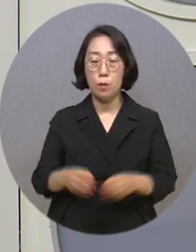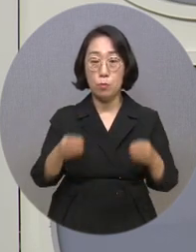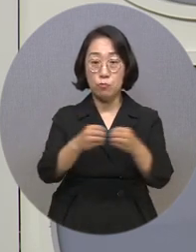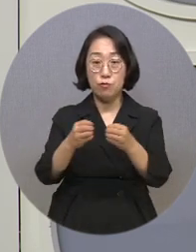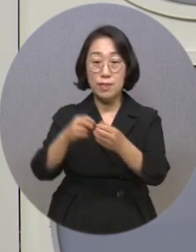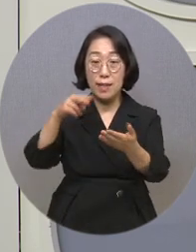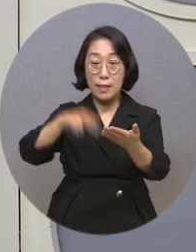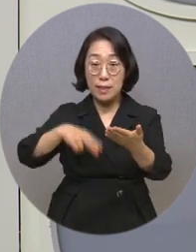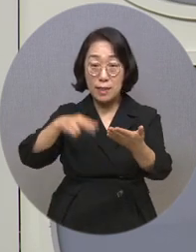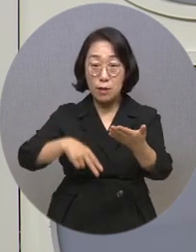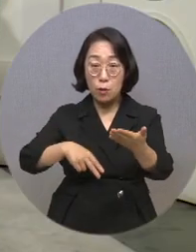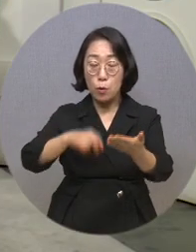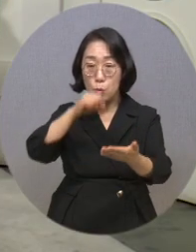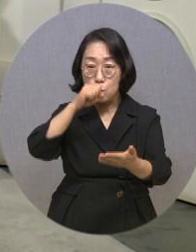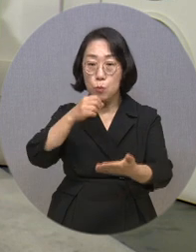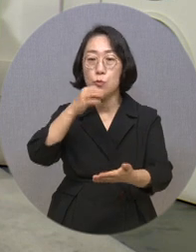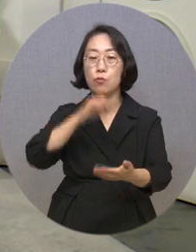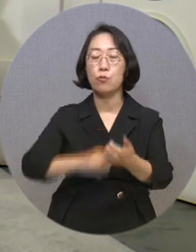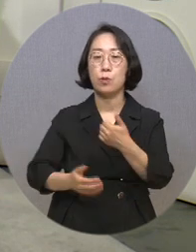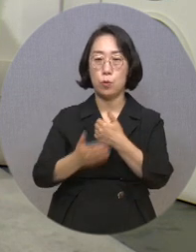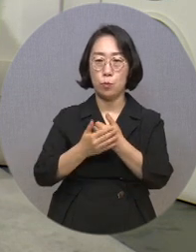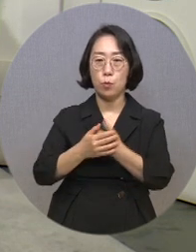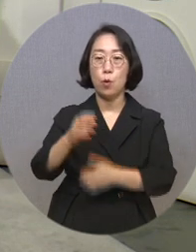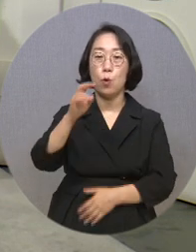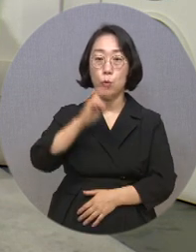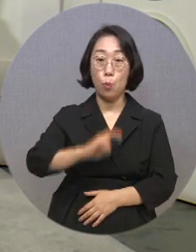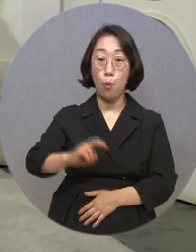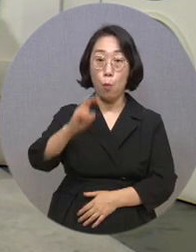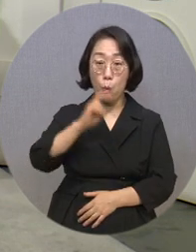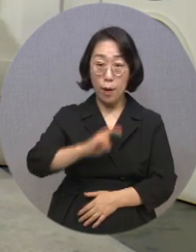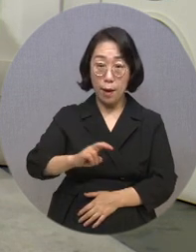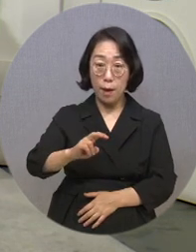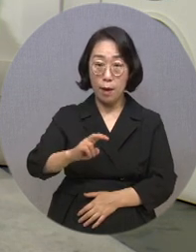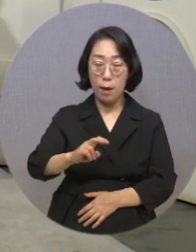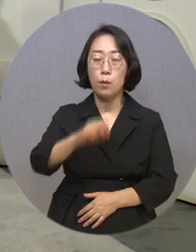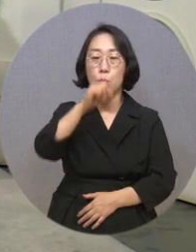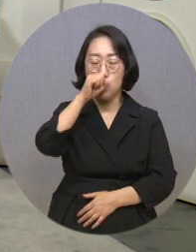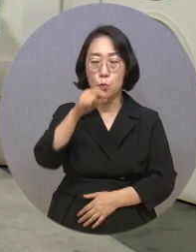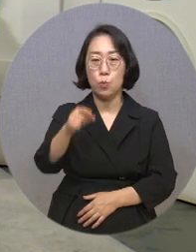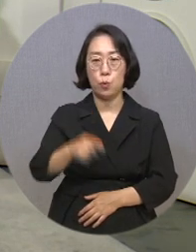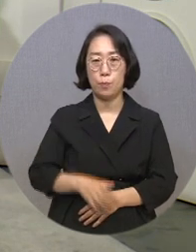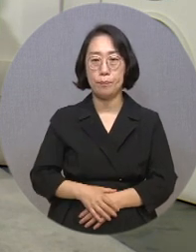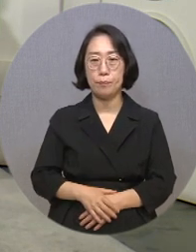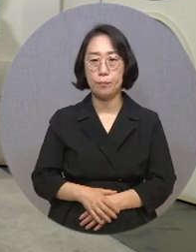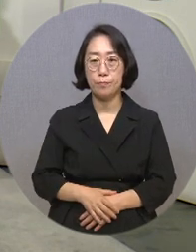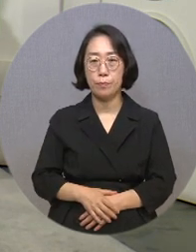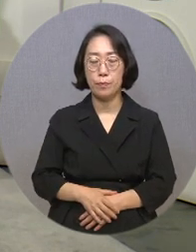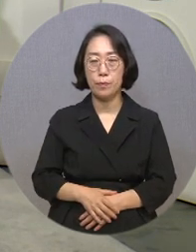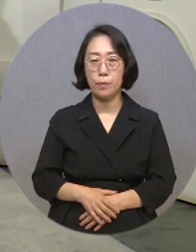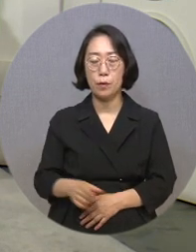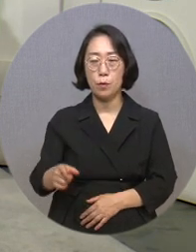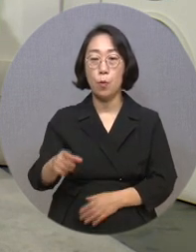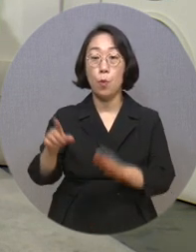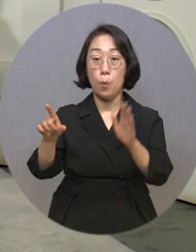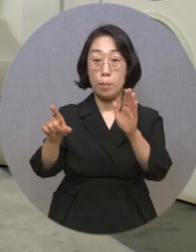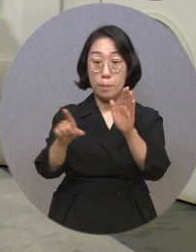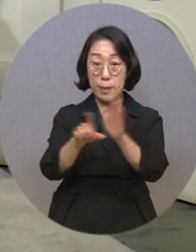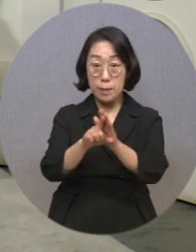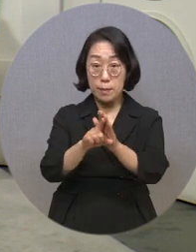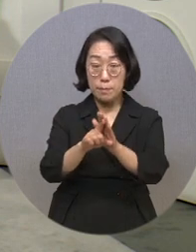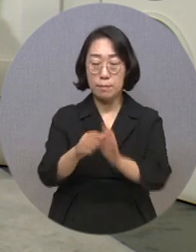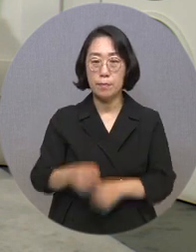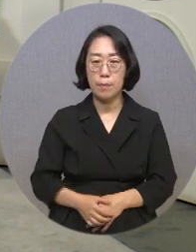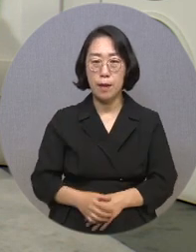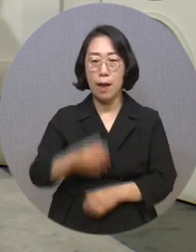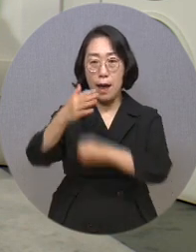좋다고 생각을 하고 그리고 말씀. 노래를 부른다든가 소리 내서 노래를 부르는 것도 좋고 신앙을 갖고 계신 분들은